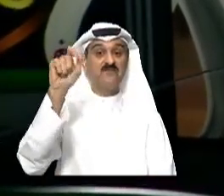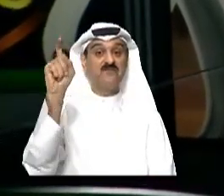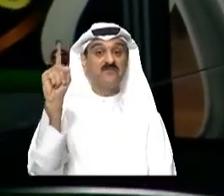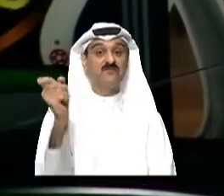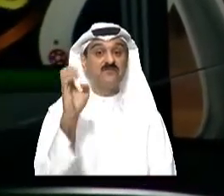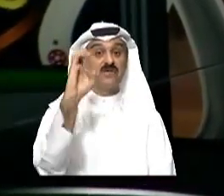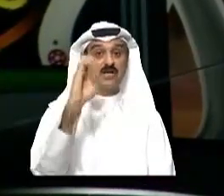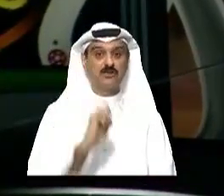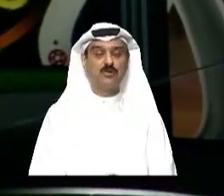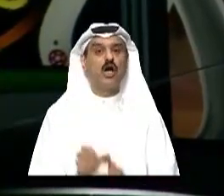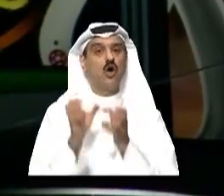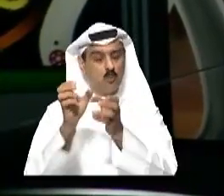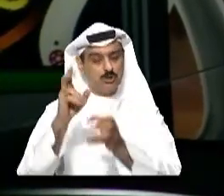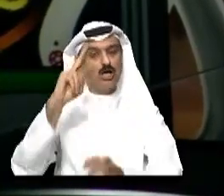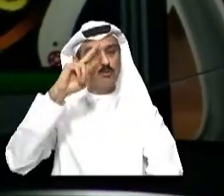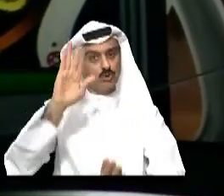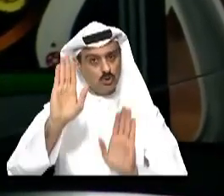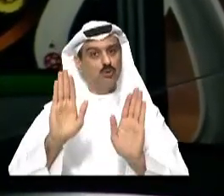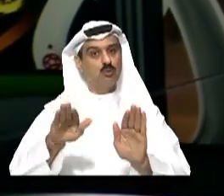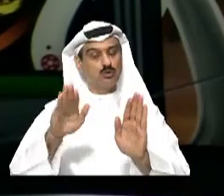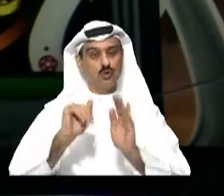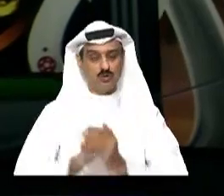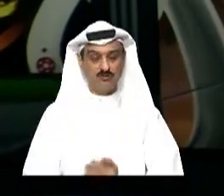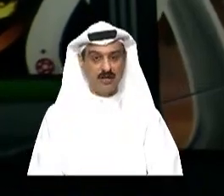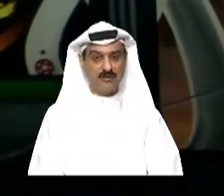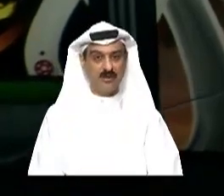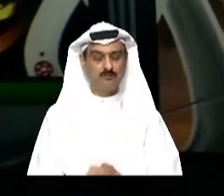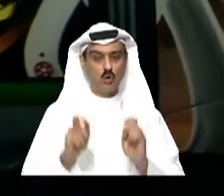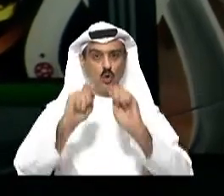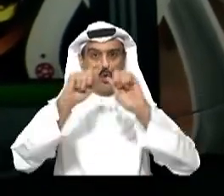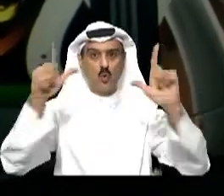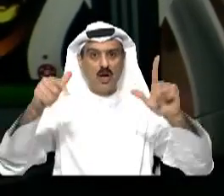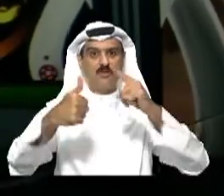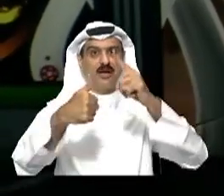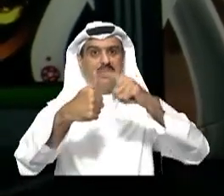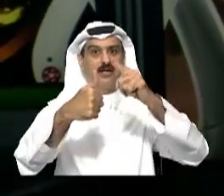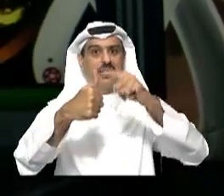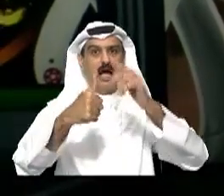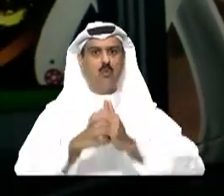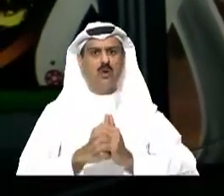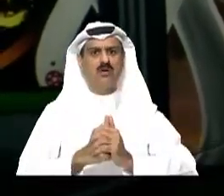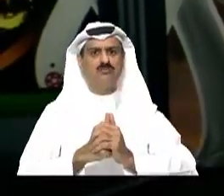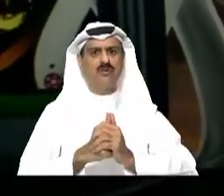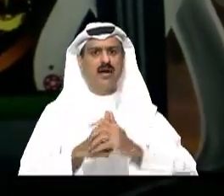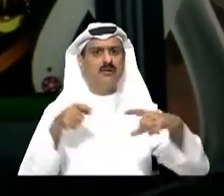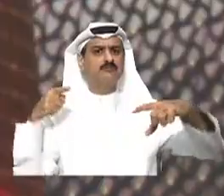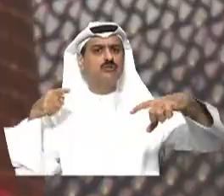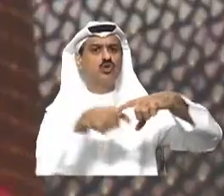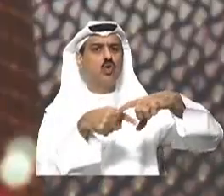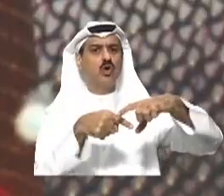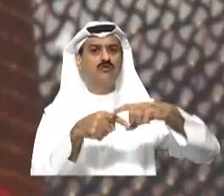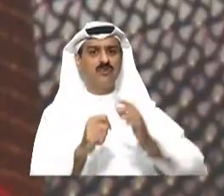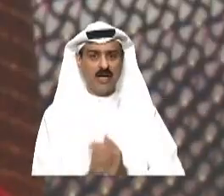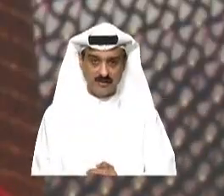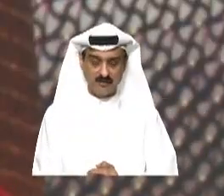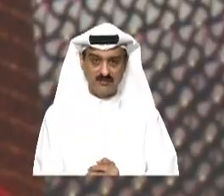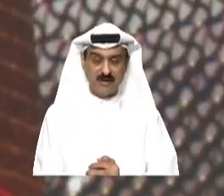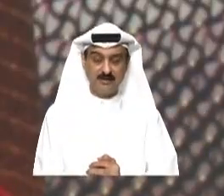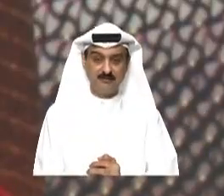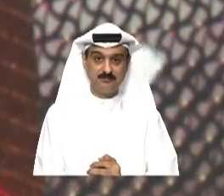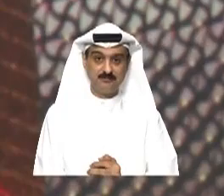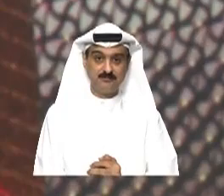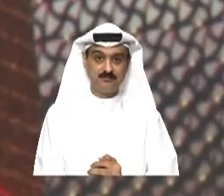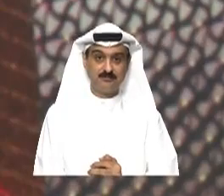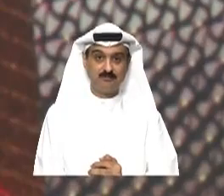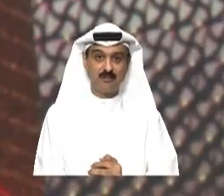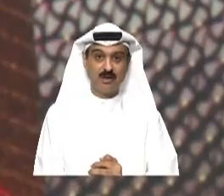السعودي حاضر. كابتن سليمان لاحظ أن المنتخب السعودي بأول يعني 10 دقائق يتلقى هدف من الأرجنتين، تتم إصابة